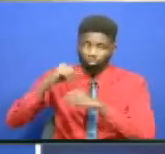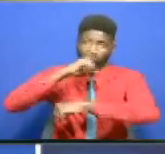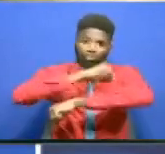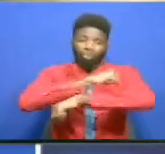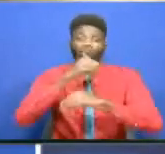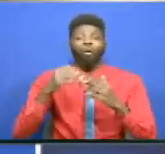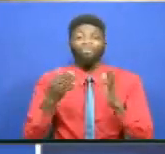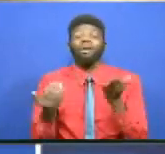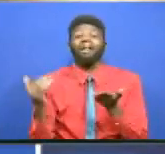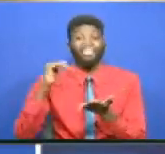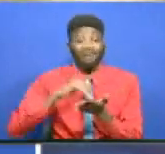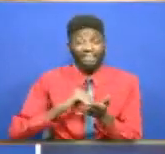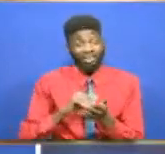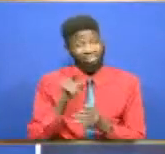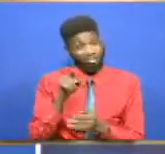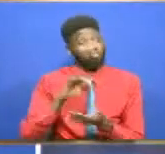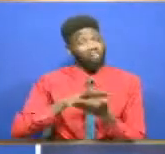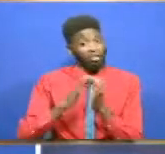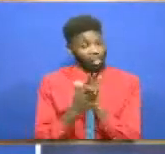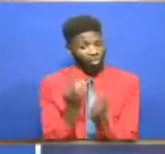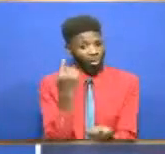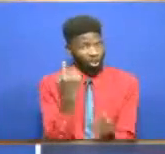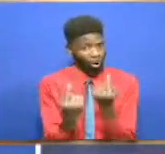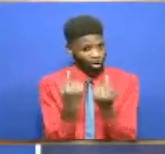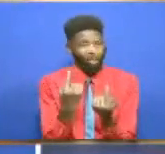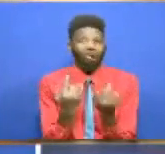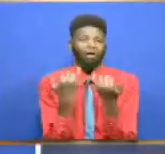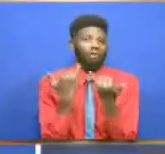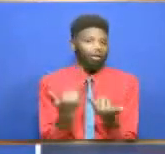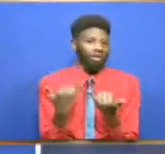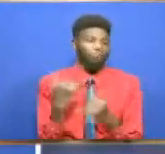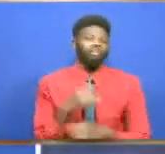tena zinazidi kushika kasi.